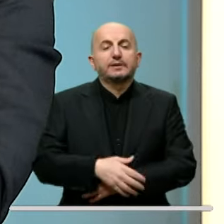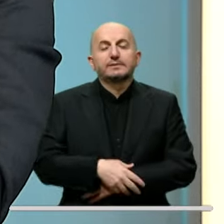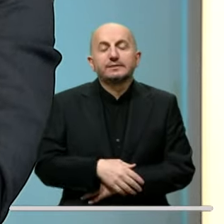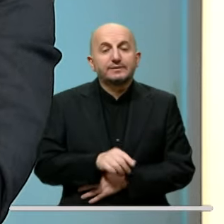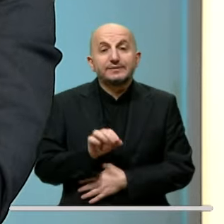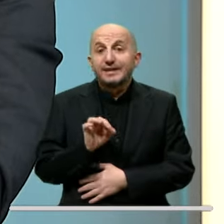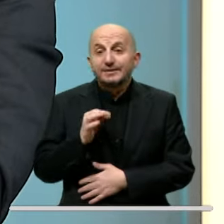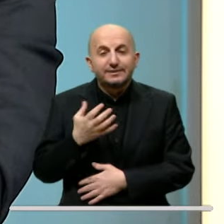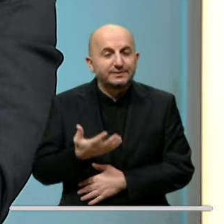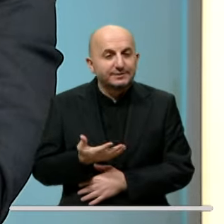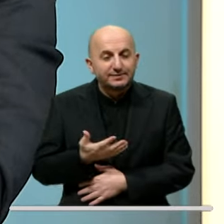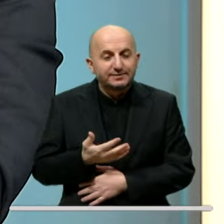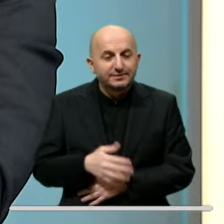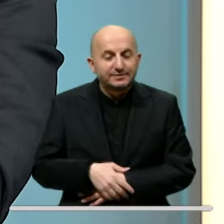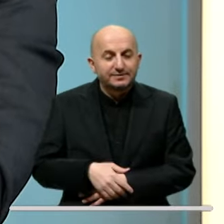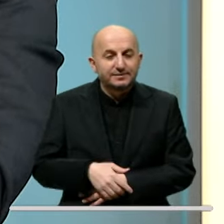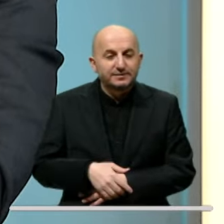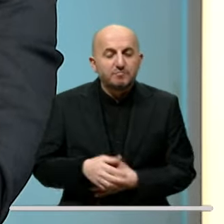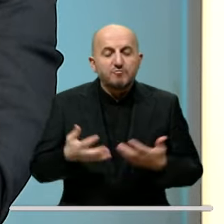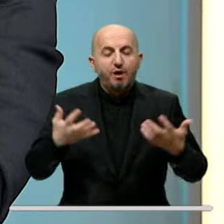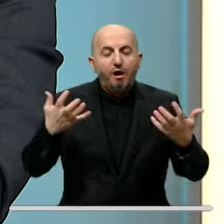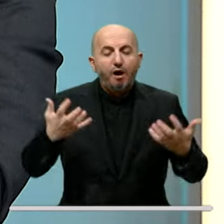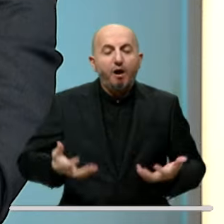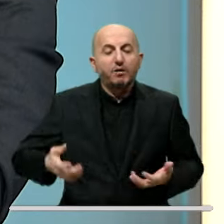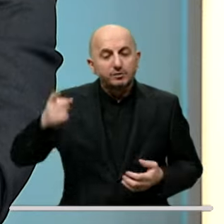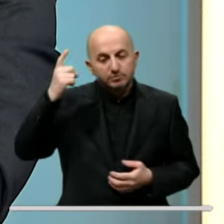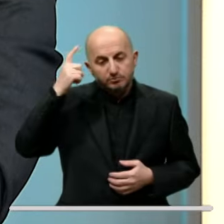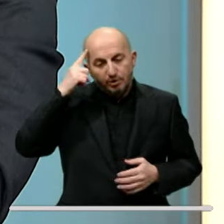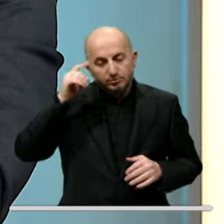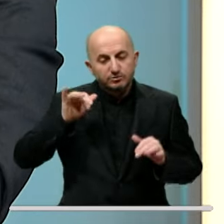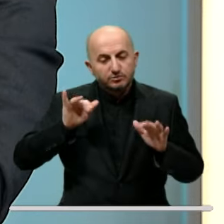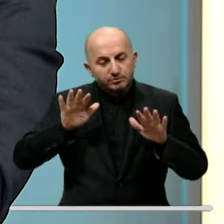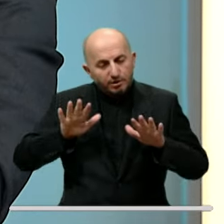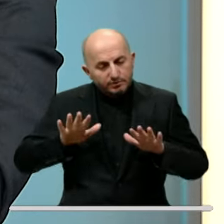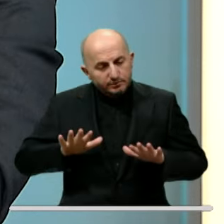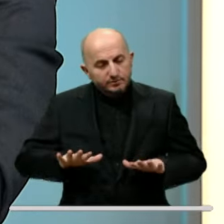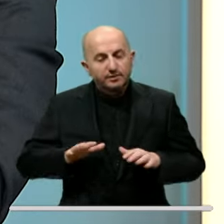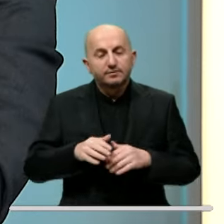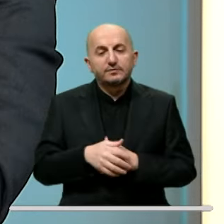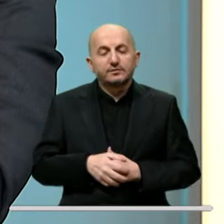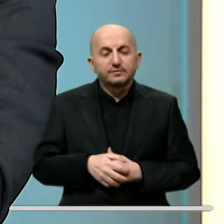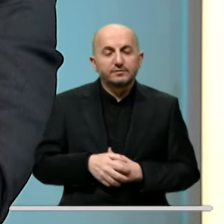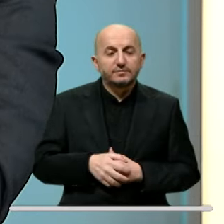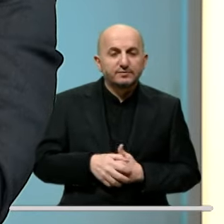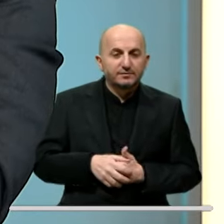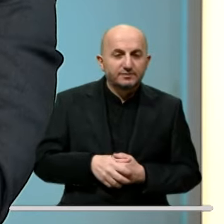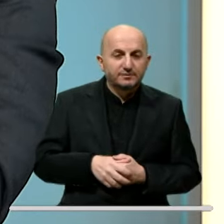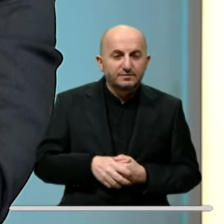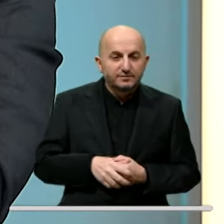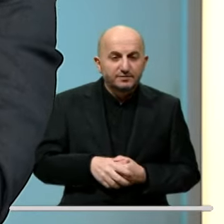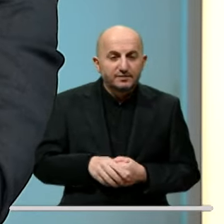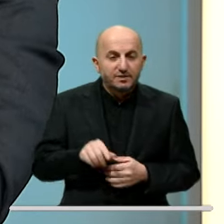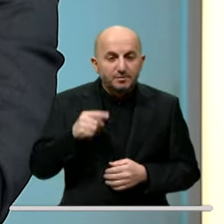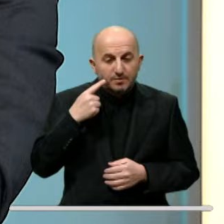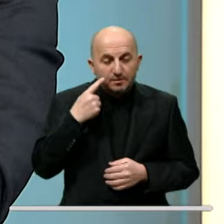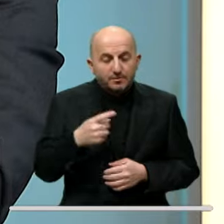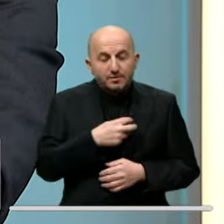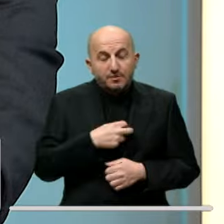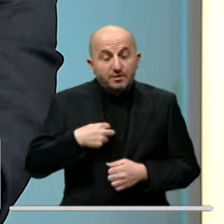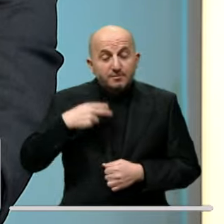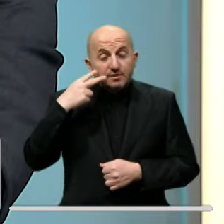nedir? Bir ağırbaşlılık, bir sekinet, ağırbaşlılıktır. Bu bakımdan